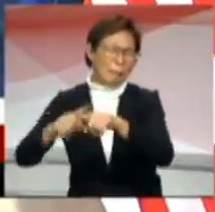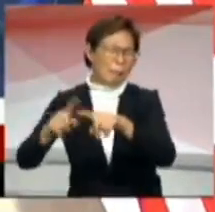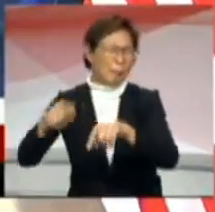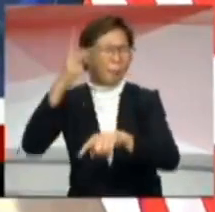fahman politik